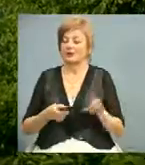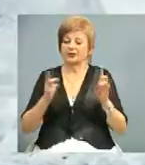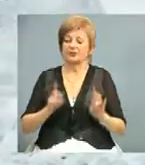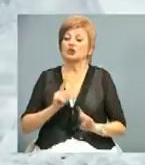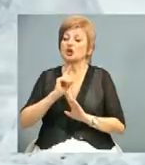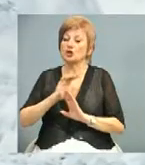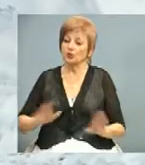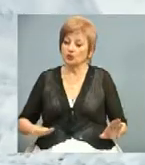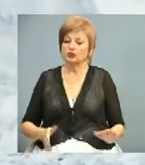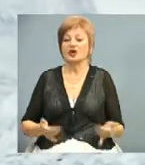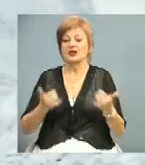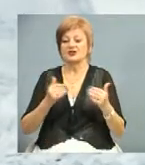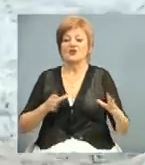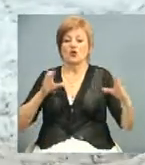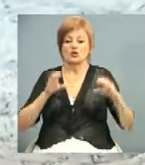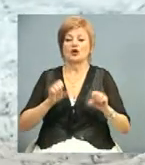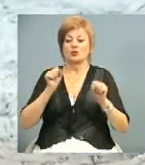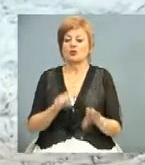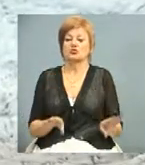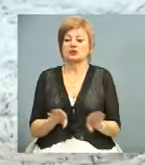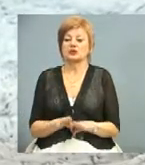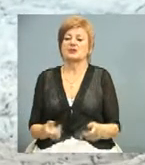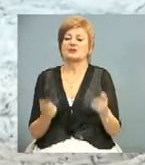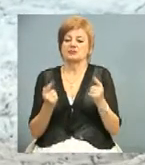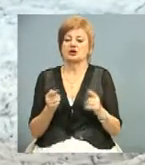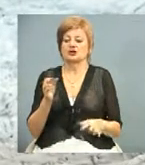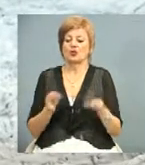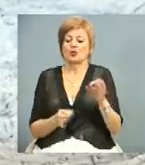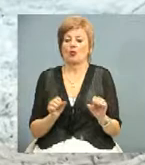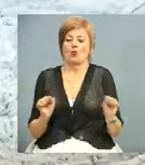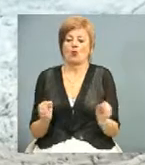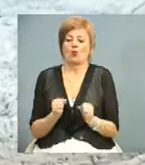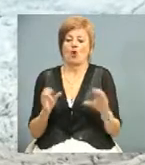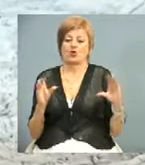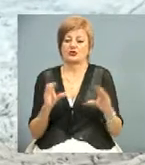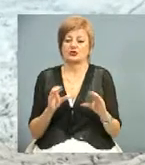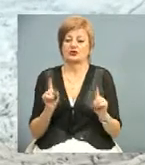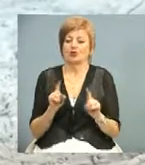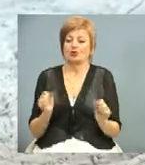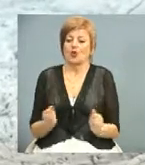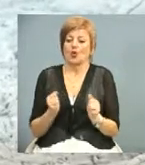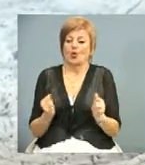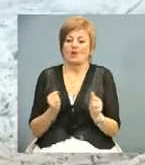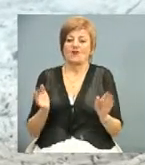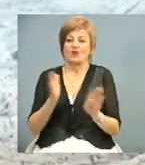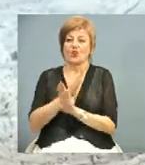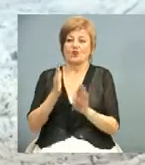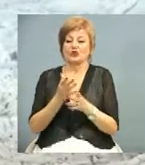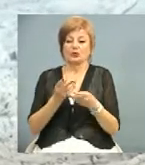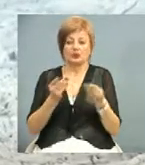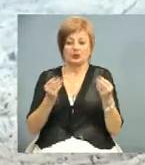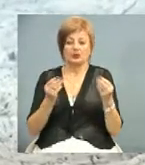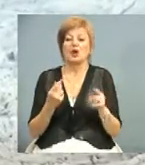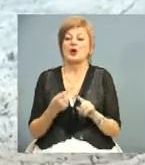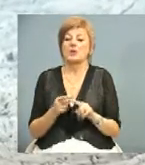трапиться. Сьогодні льодовики можна порівняти з гігантськими природними морозильниками, які дуже вихолоджують повітря. З поверхні